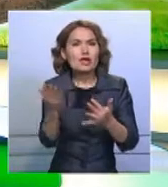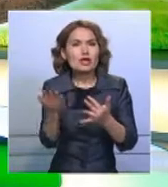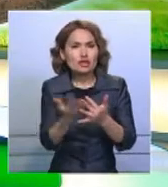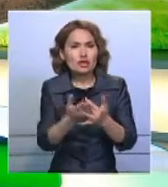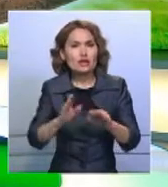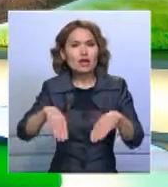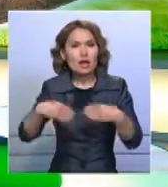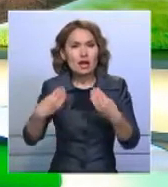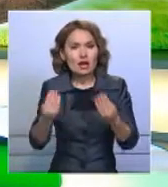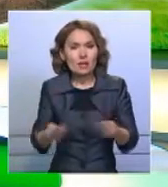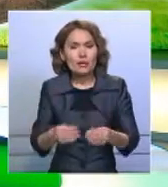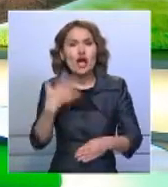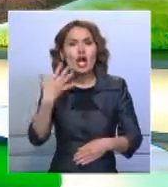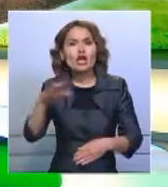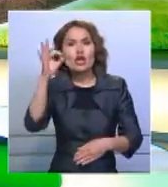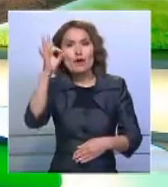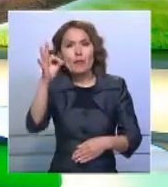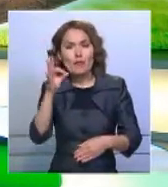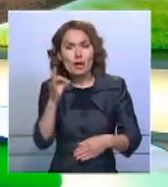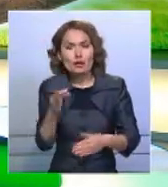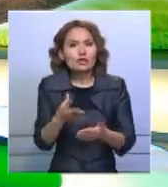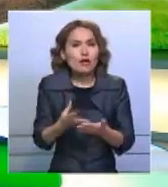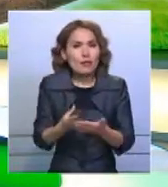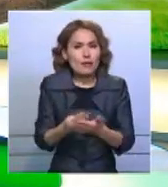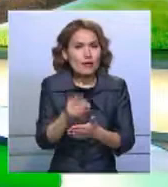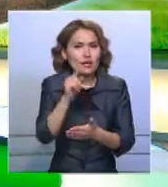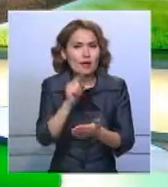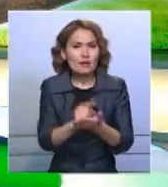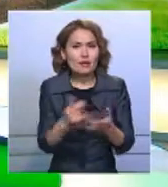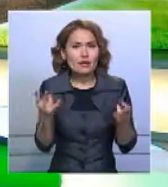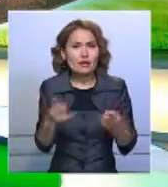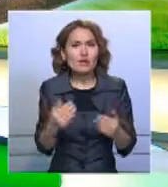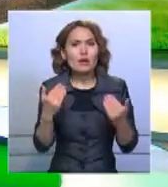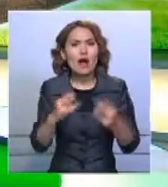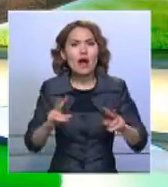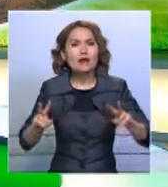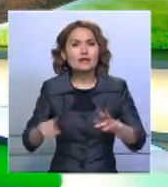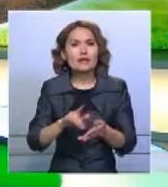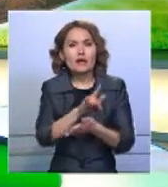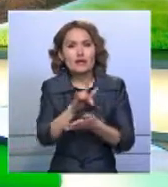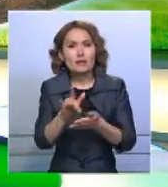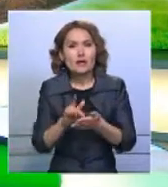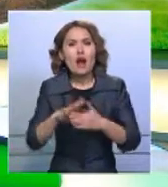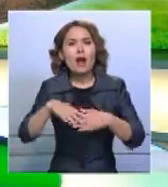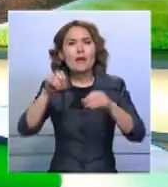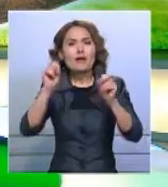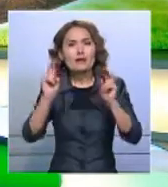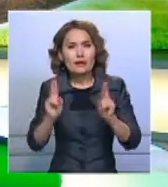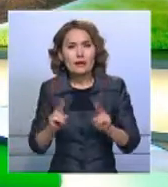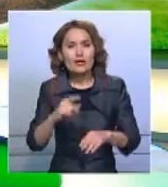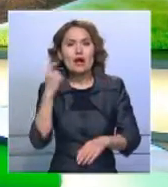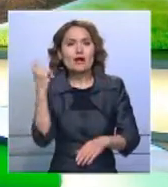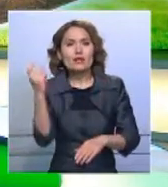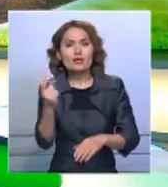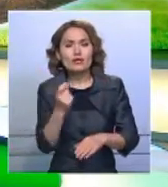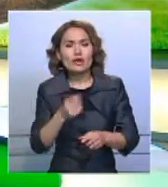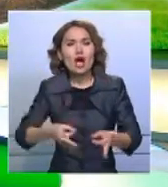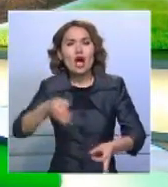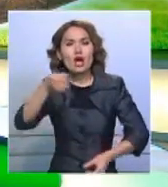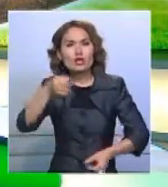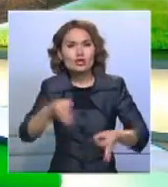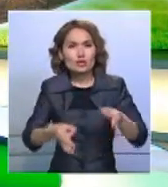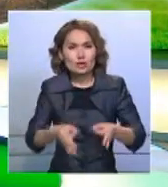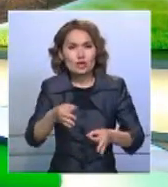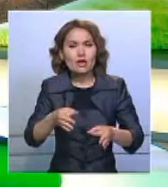оны кадастрлық құнның 50%-нан төмен бағаға сатуға рұқсат берілмейді. Бұл туралы бүгін Астана қаласының мамандандырылған экономикалық сотының